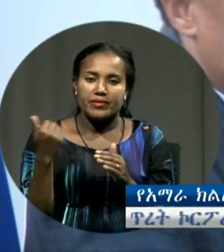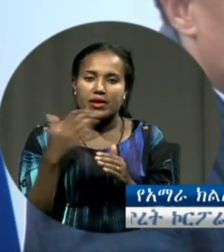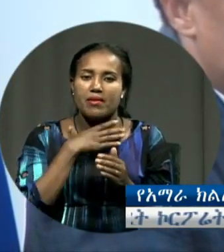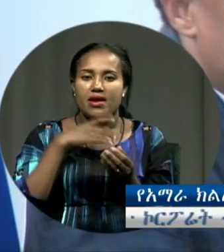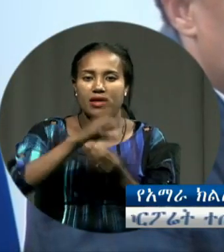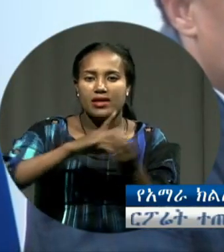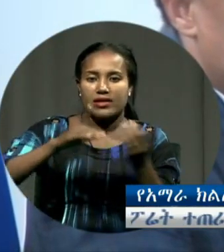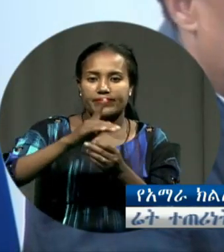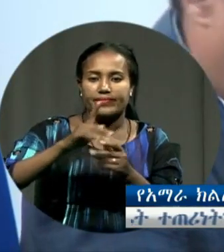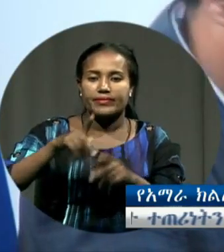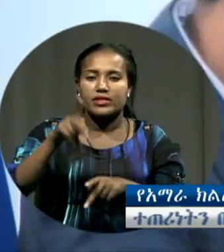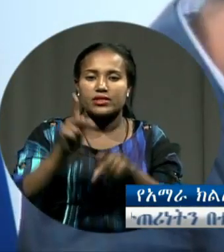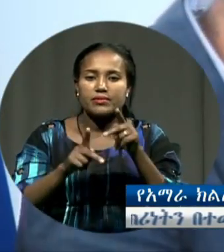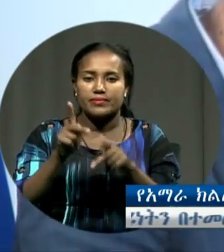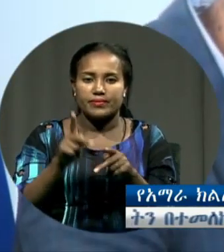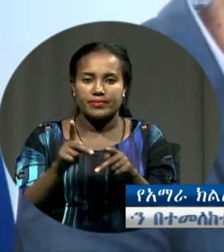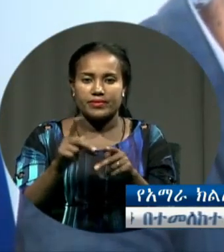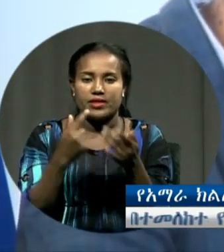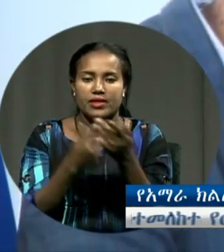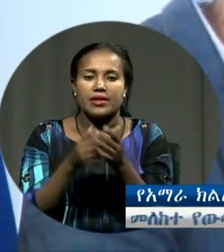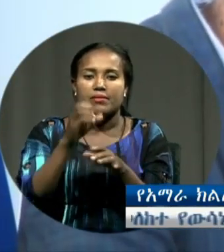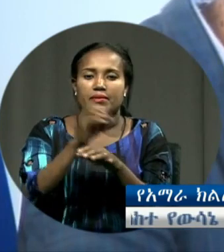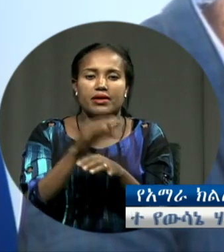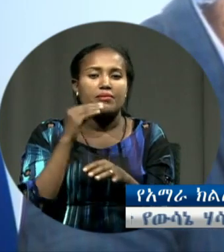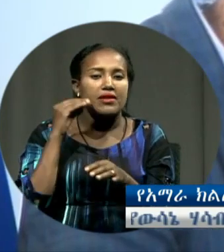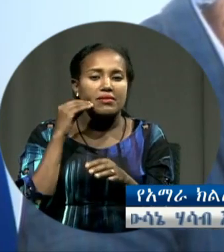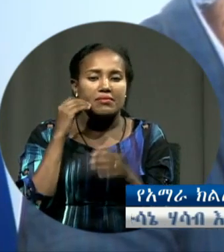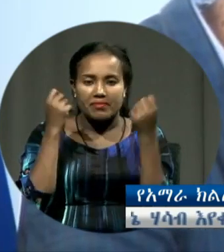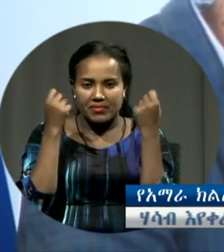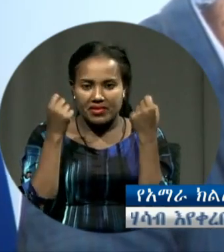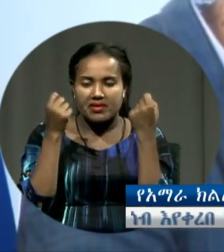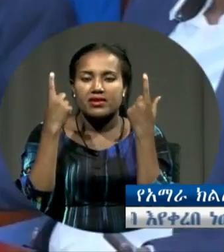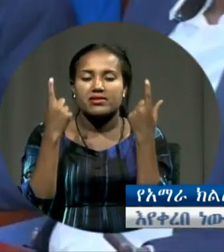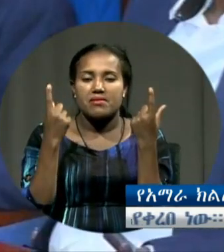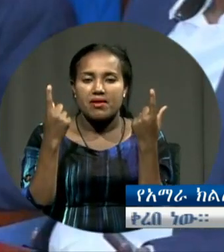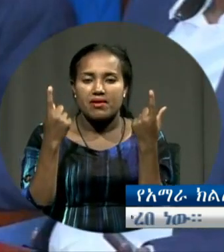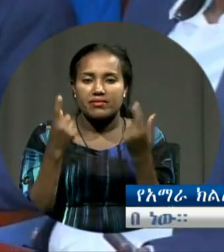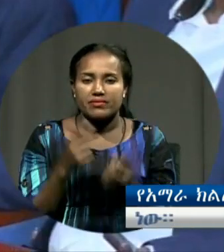የአማራ ክልል ህዝብም ይሄ ምክር ቤትም ይገነዘባል።